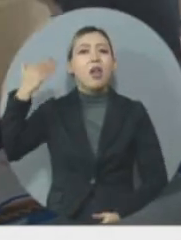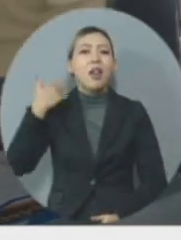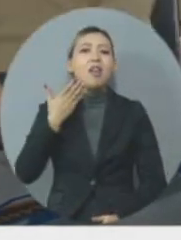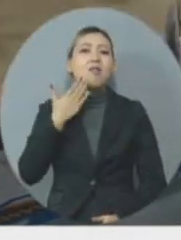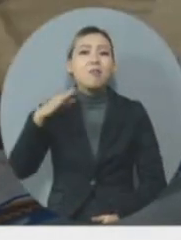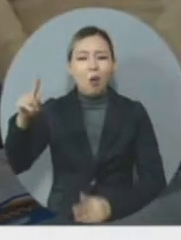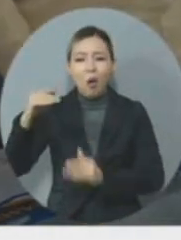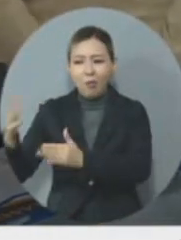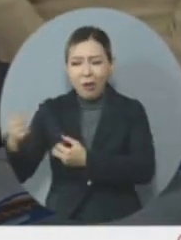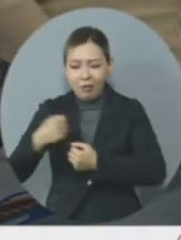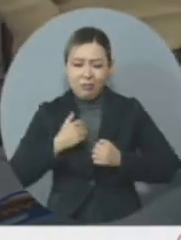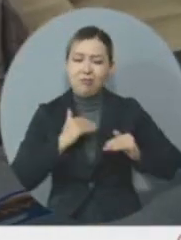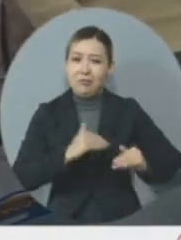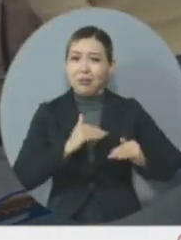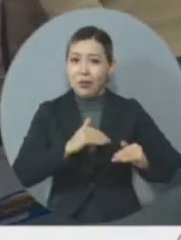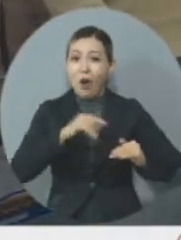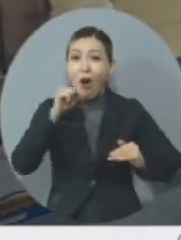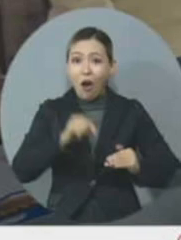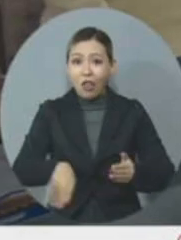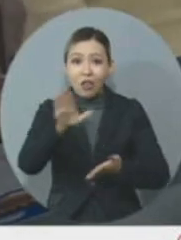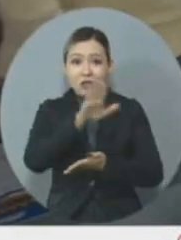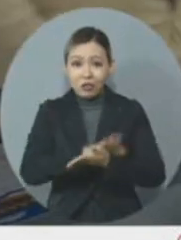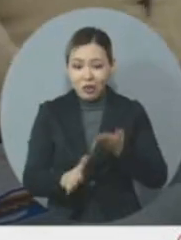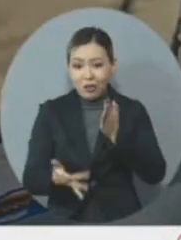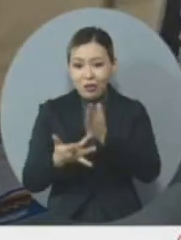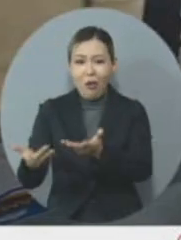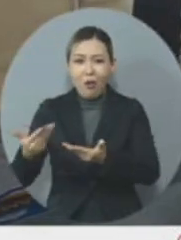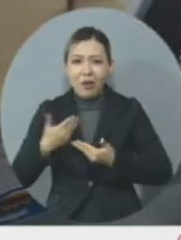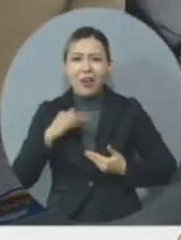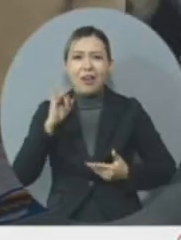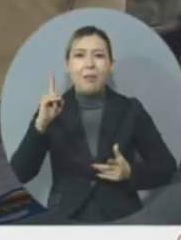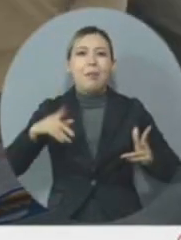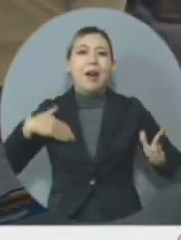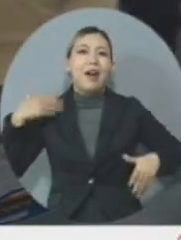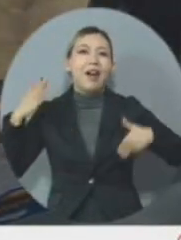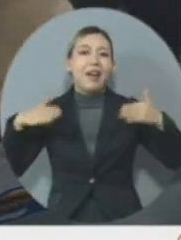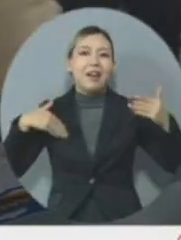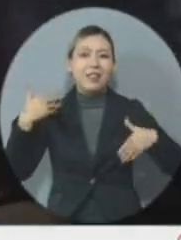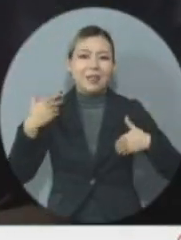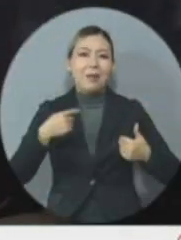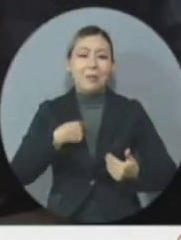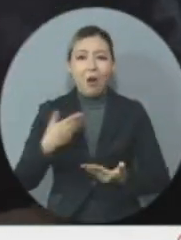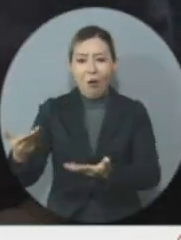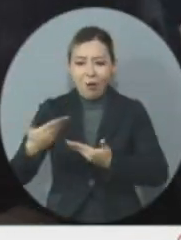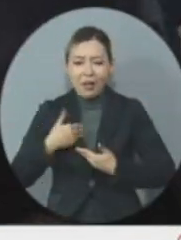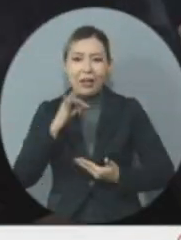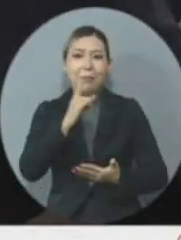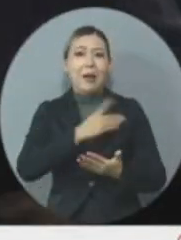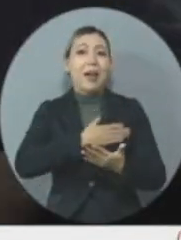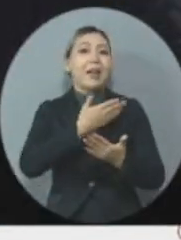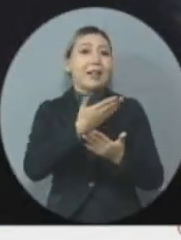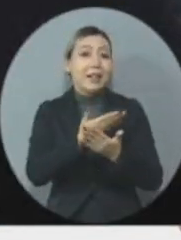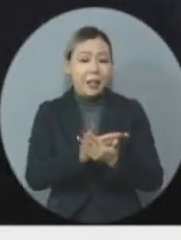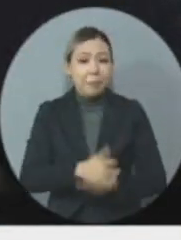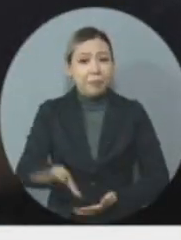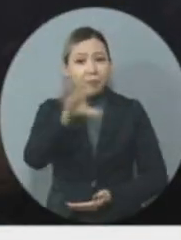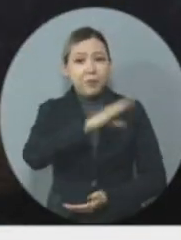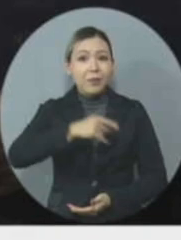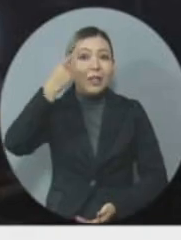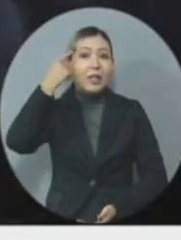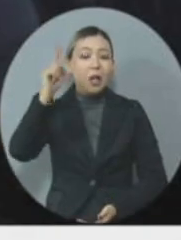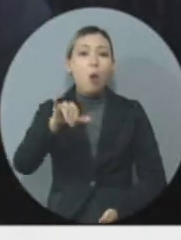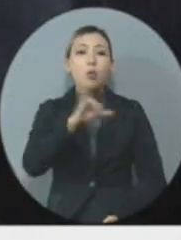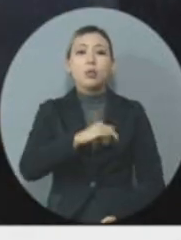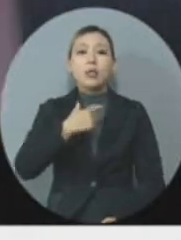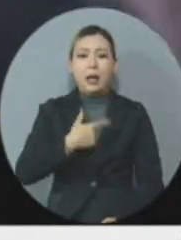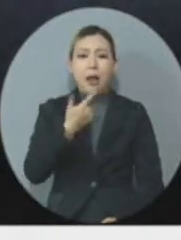машинаар хэргэлдэг. Одоо харин нэг гоё тоног төхөөрөмжтэй болж байгаа даа маш их баяртай байна. Тавхандаа баярлалаа. Өнөөдрийн зүйл санаачилсан улсын хурлын гишүүн Ганбаатар